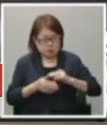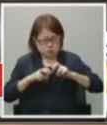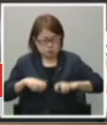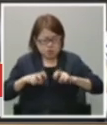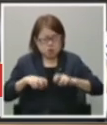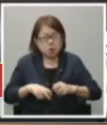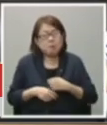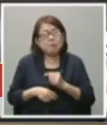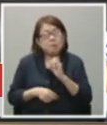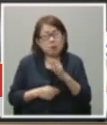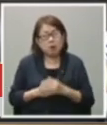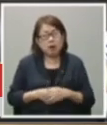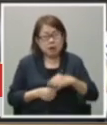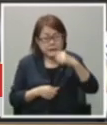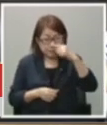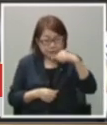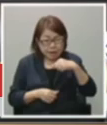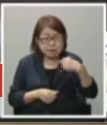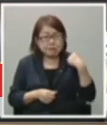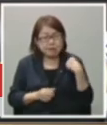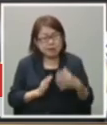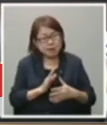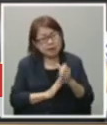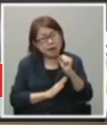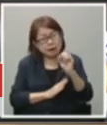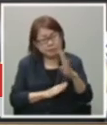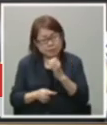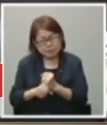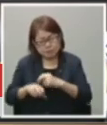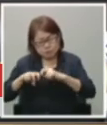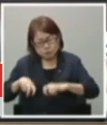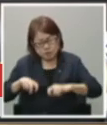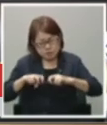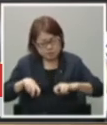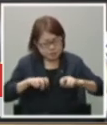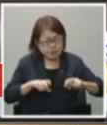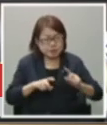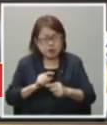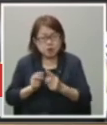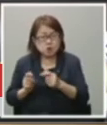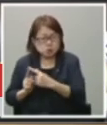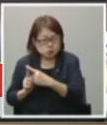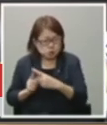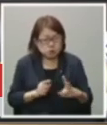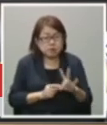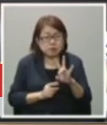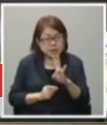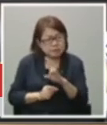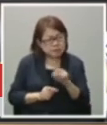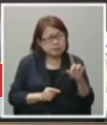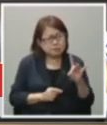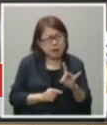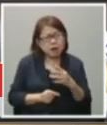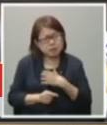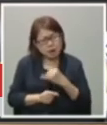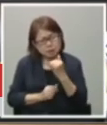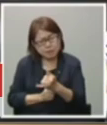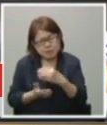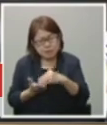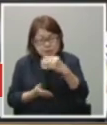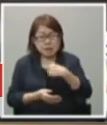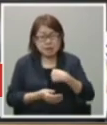บันหลักๆอยู่ประมาณ 7-8 สถาบันทุกคนอยากเข้าไปร่วมเรียนผมเองก็เป็นศิษย์ปปร.ครับพระปกเกล้